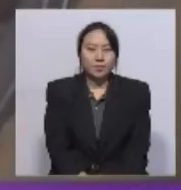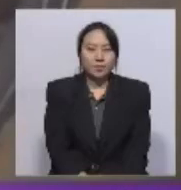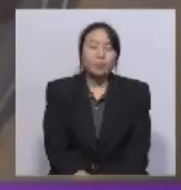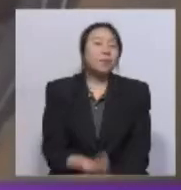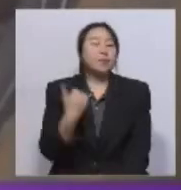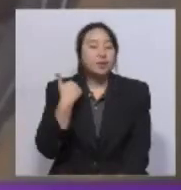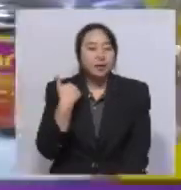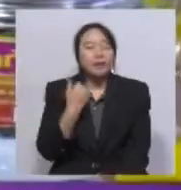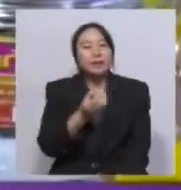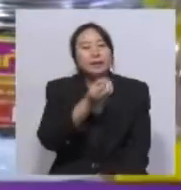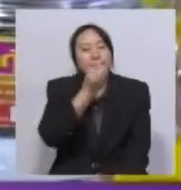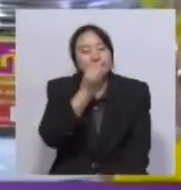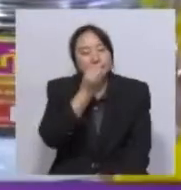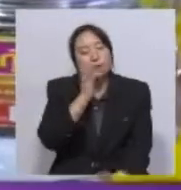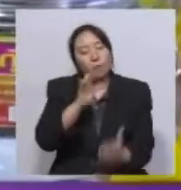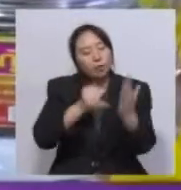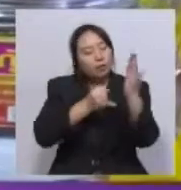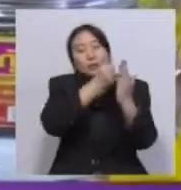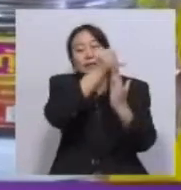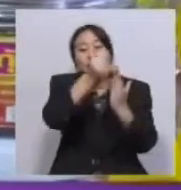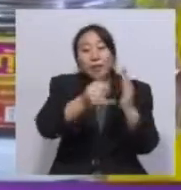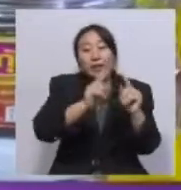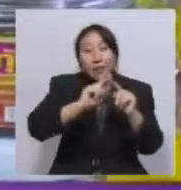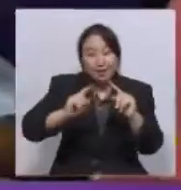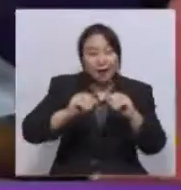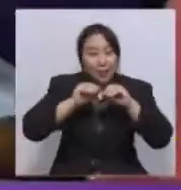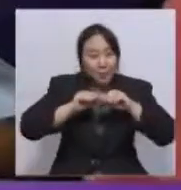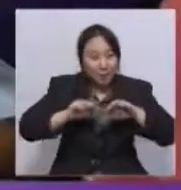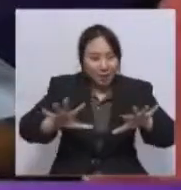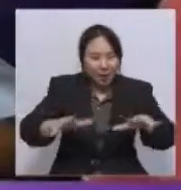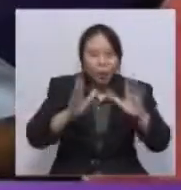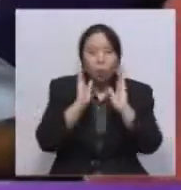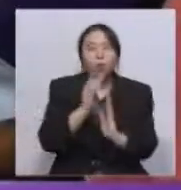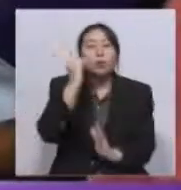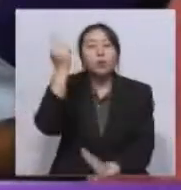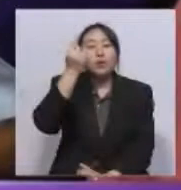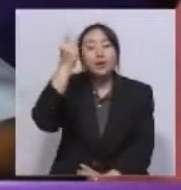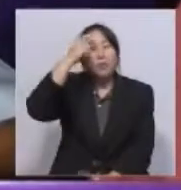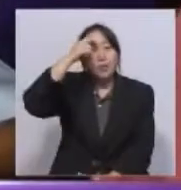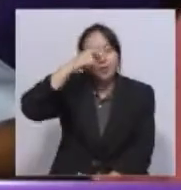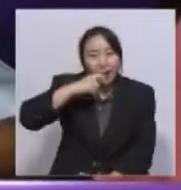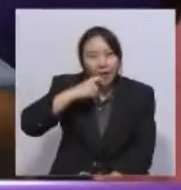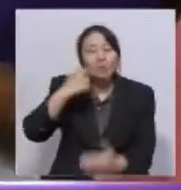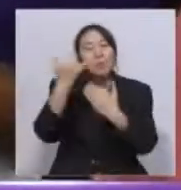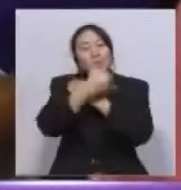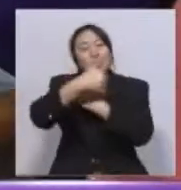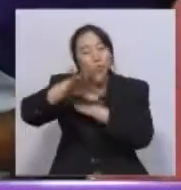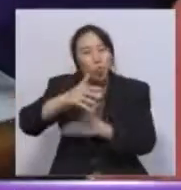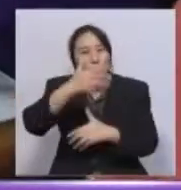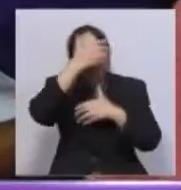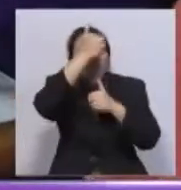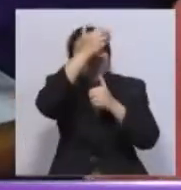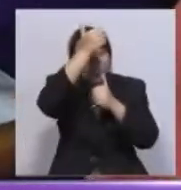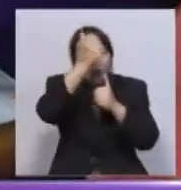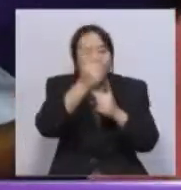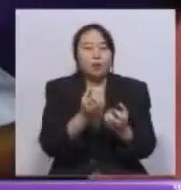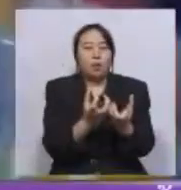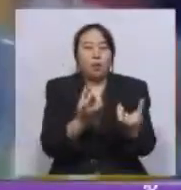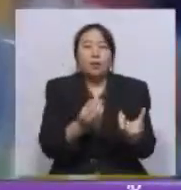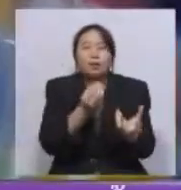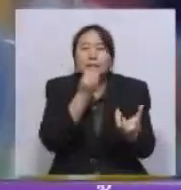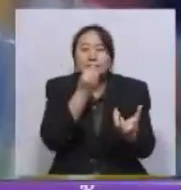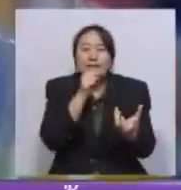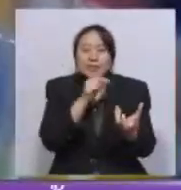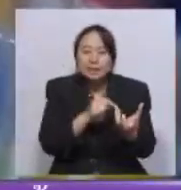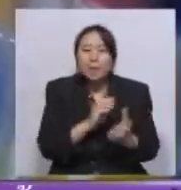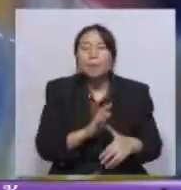กระแสผลิตภัณฑ์อาหารท้องถิ่นกำลังได้รับความนิยมในกลุ่มนักท่องเที่ยวทั้งชาวไทยและชาวต่างชาติการพัฒนาอาหารให้ได้ม